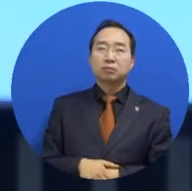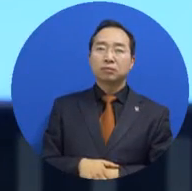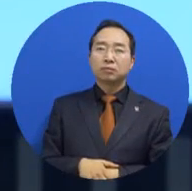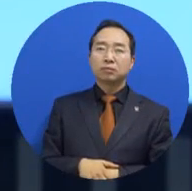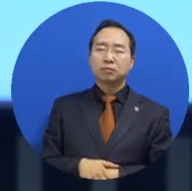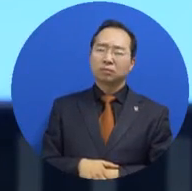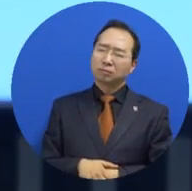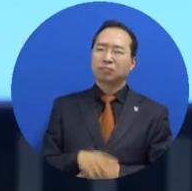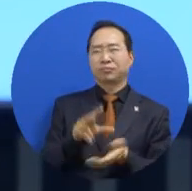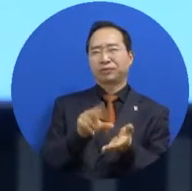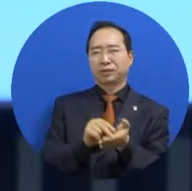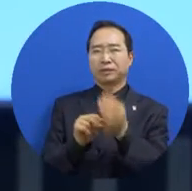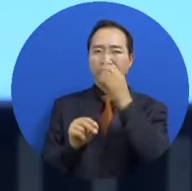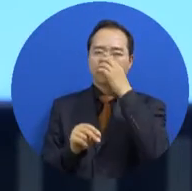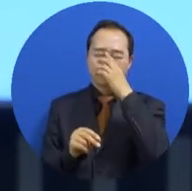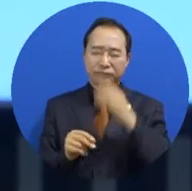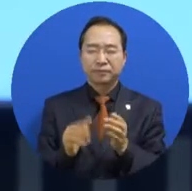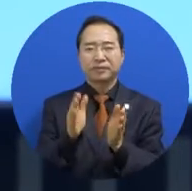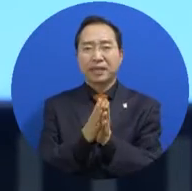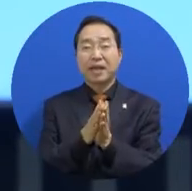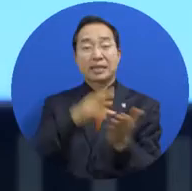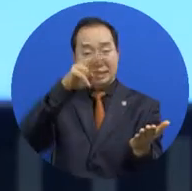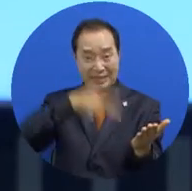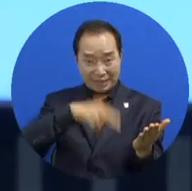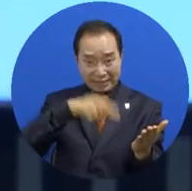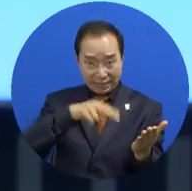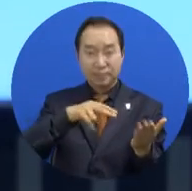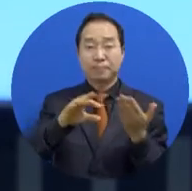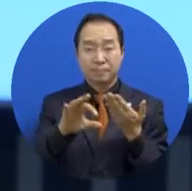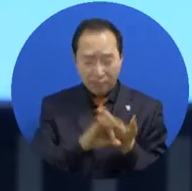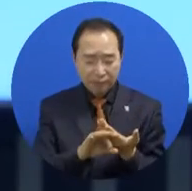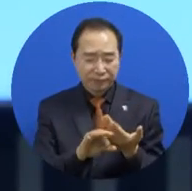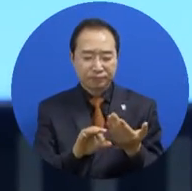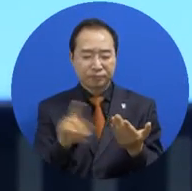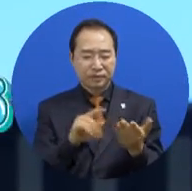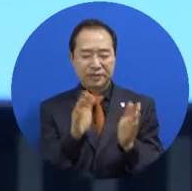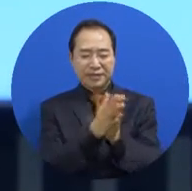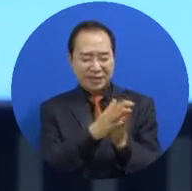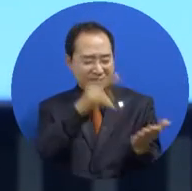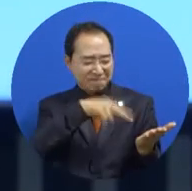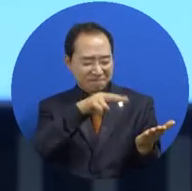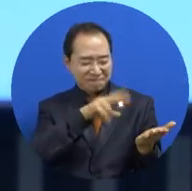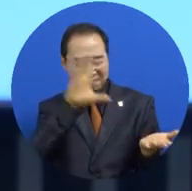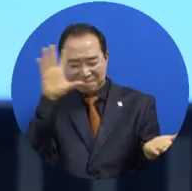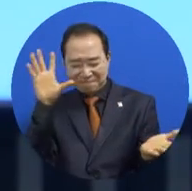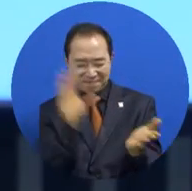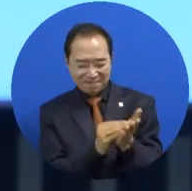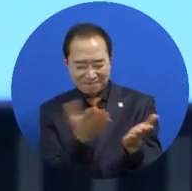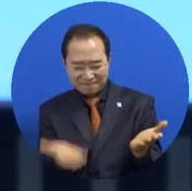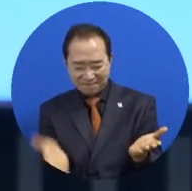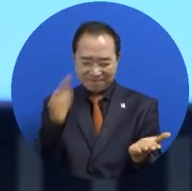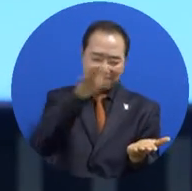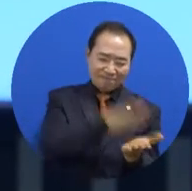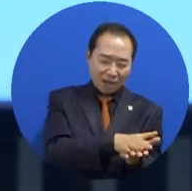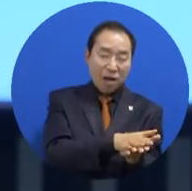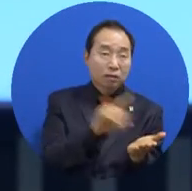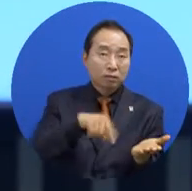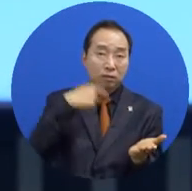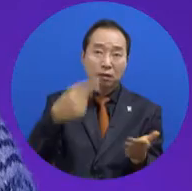사실 책을 읽으면 저도 똑같은데요. 책을 덮는 순간 90%는